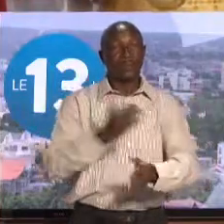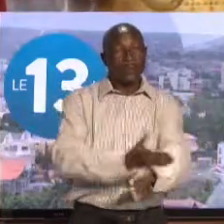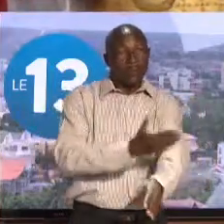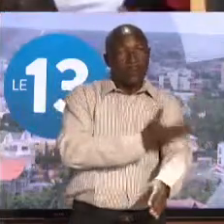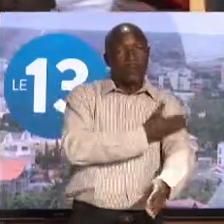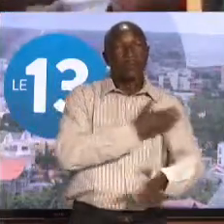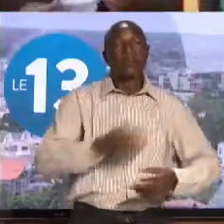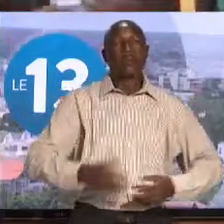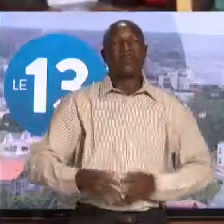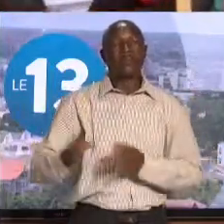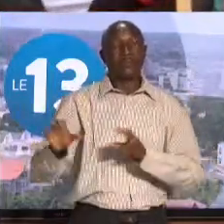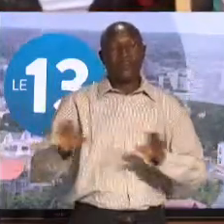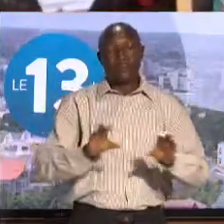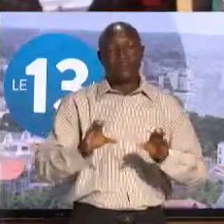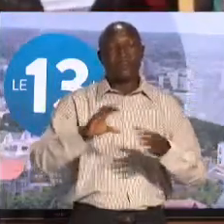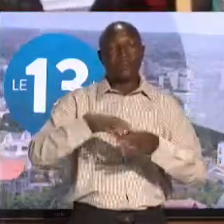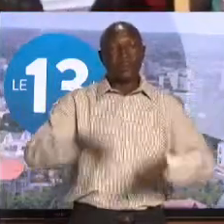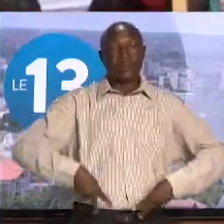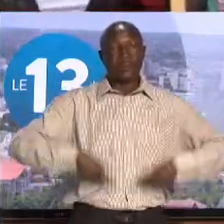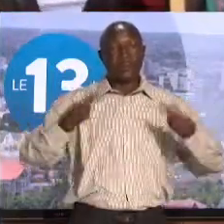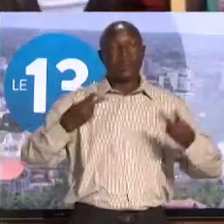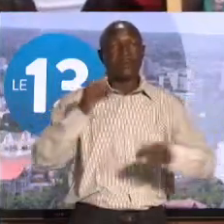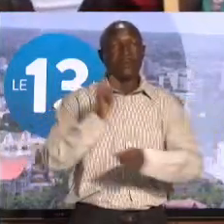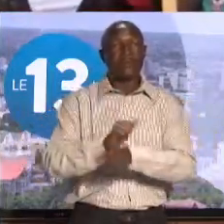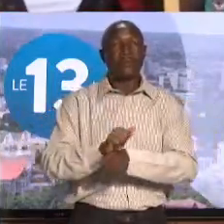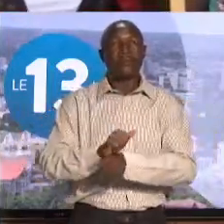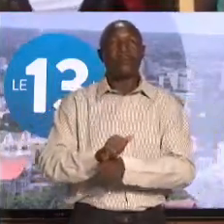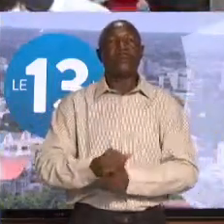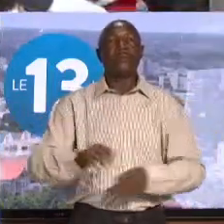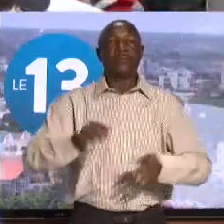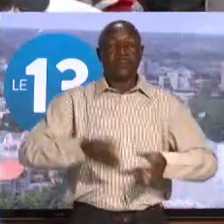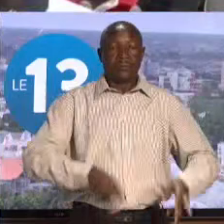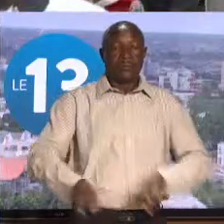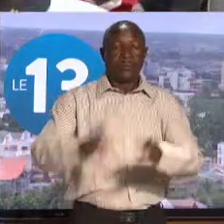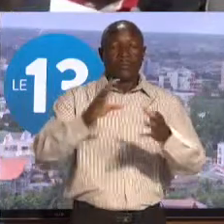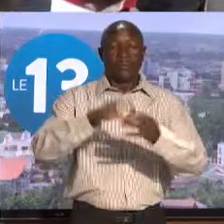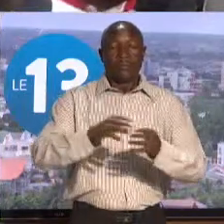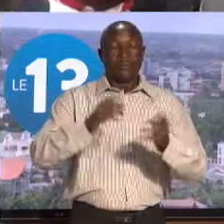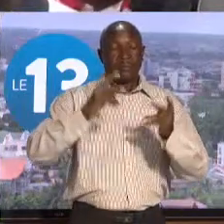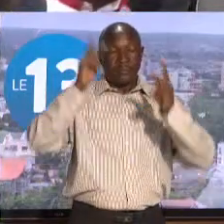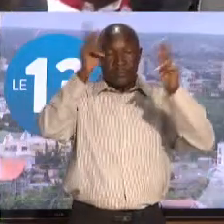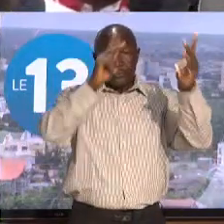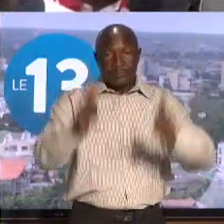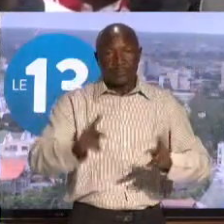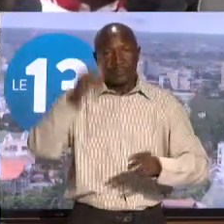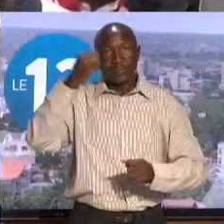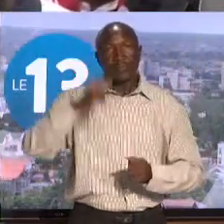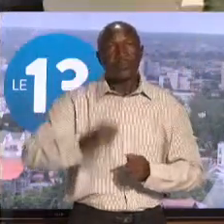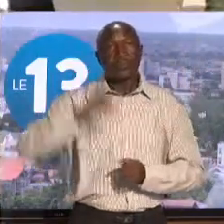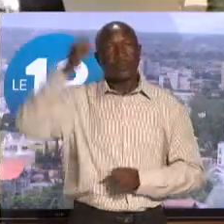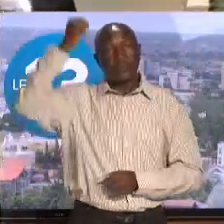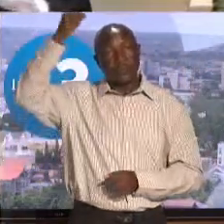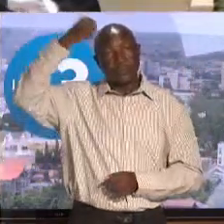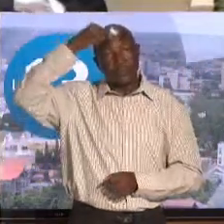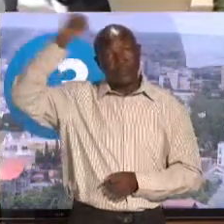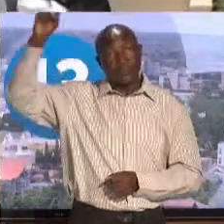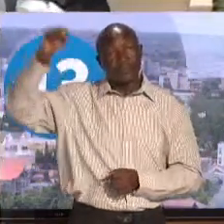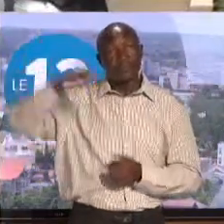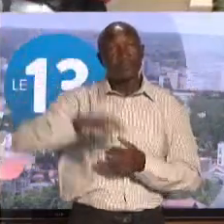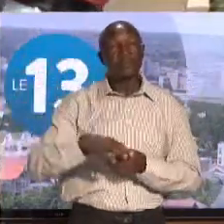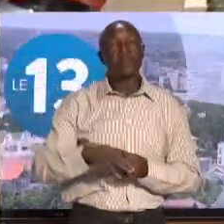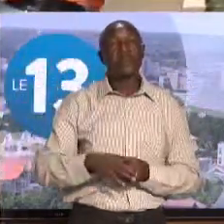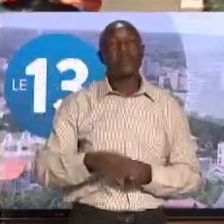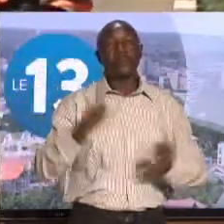une occasion de faire le bilan et de tracer des perspectives. À travers les syndicats, les travailleurs manifestent par